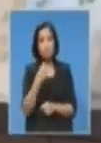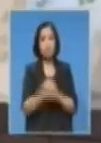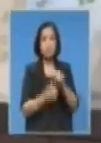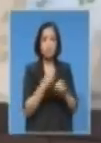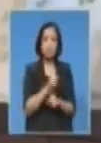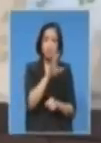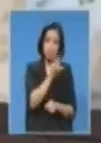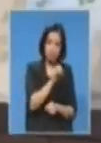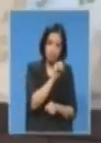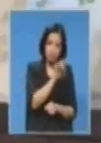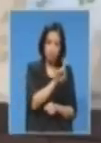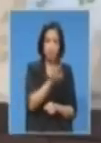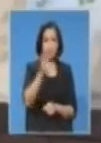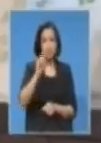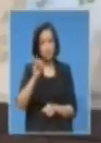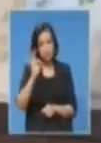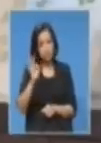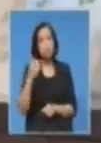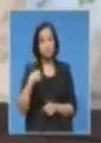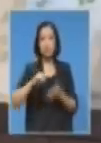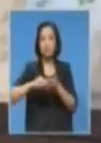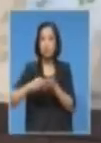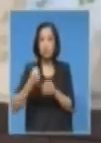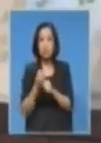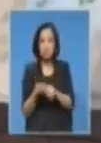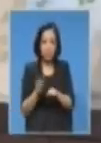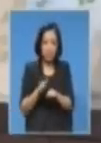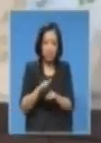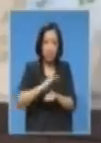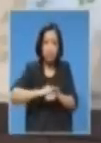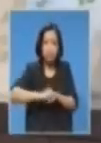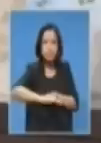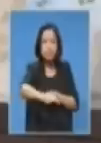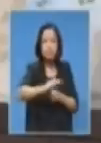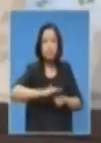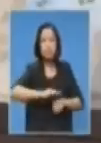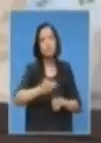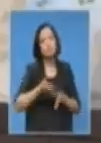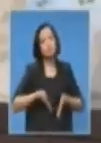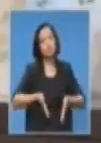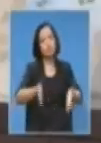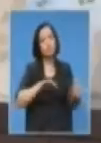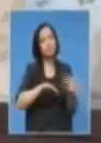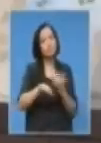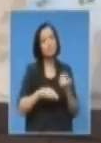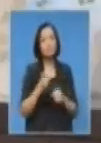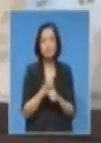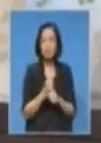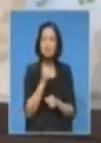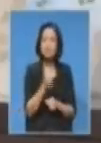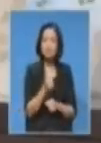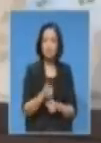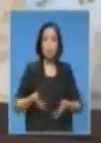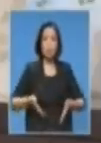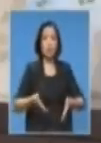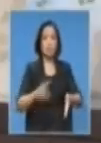2558 2559นั้นก็จะมีการซ่อมแซมพวกนี้อยู่ตลอดเวลานะครับอันนั้นก็คือส่วนของถนนหนทางที่เป็นทางหลว